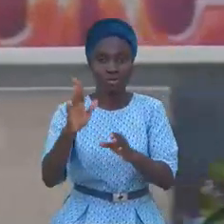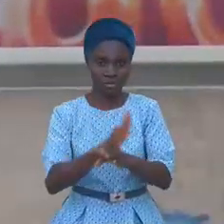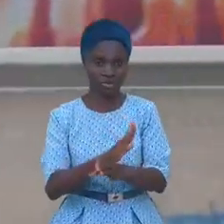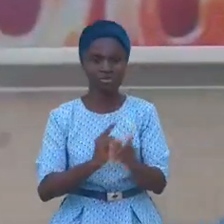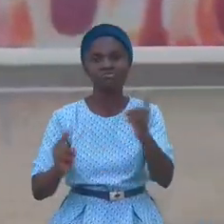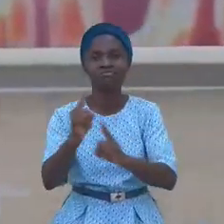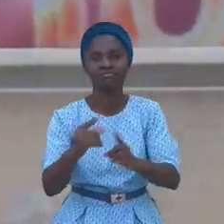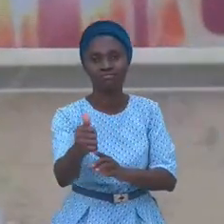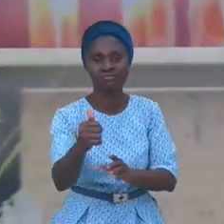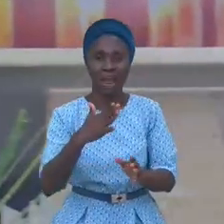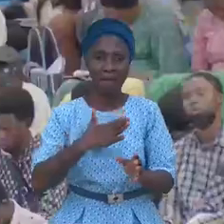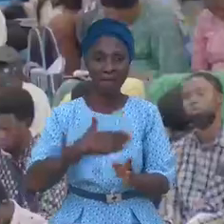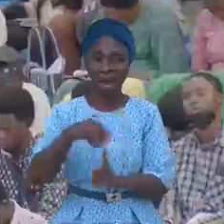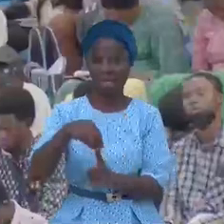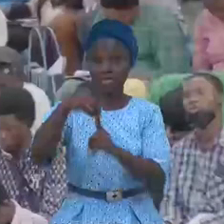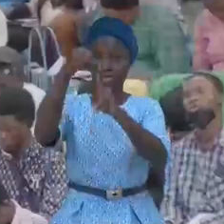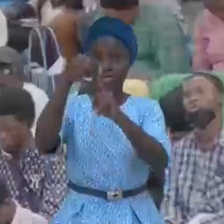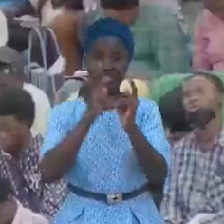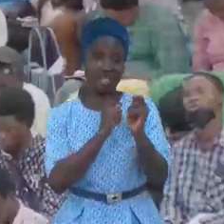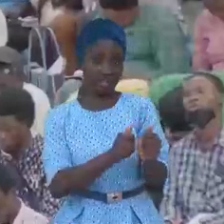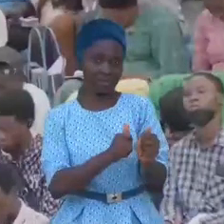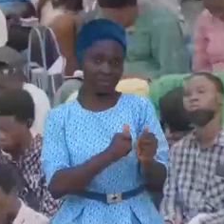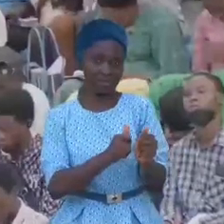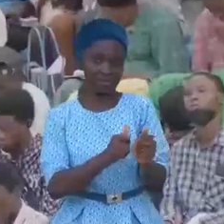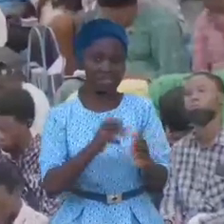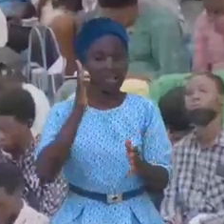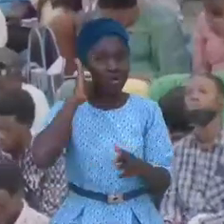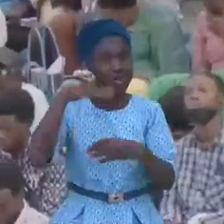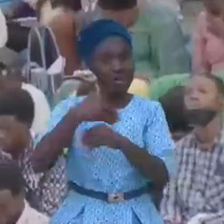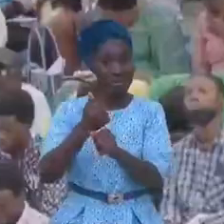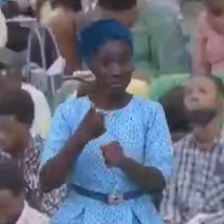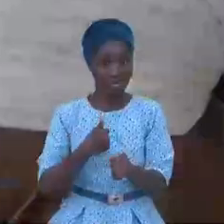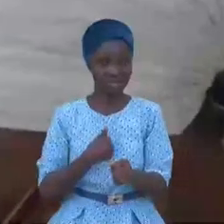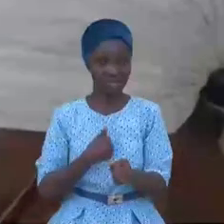Mes dons uniques me rendront